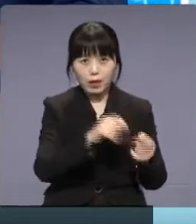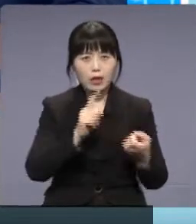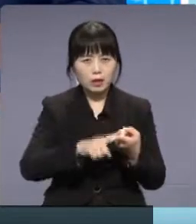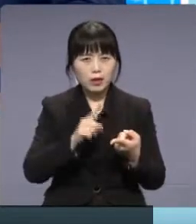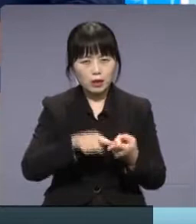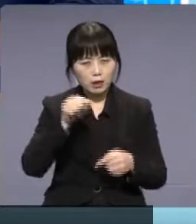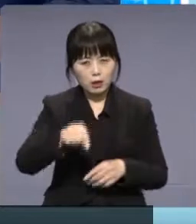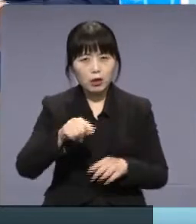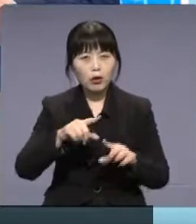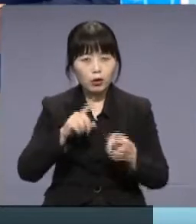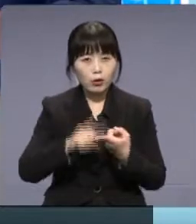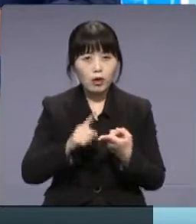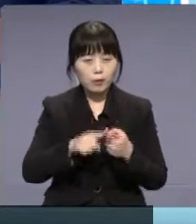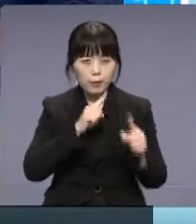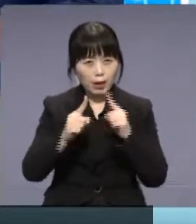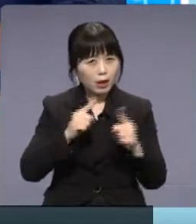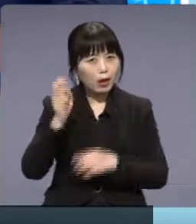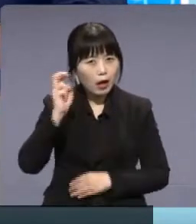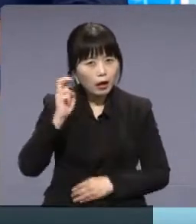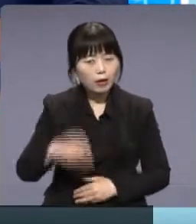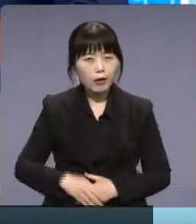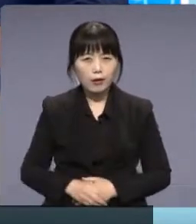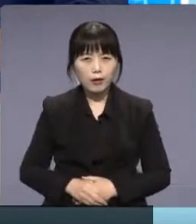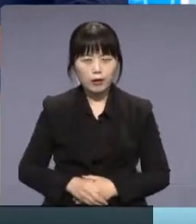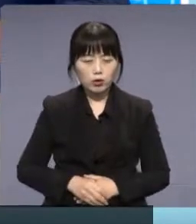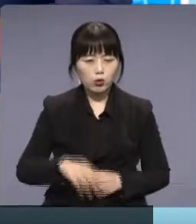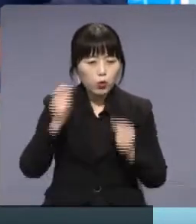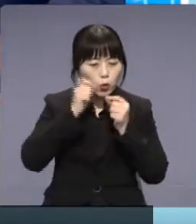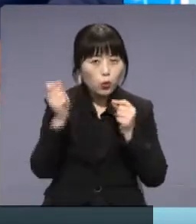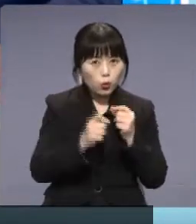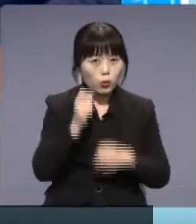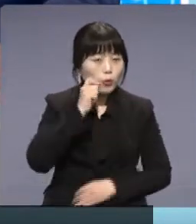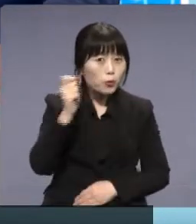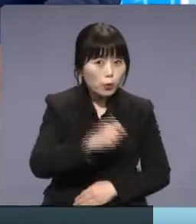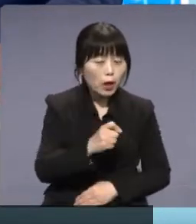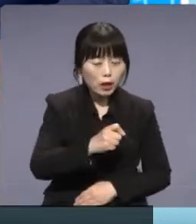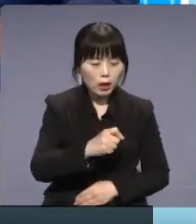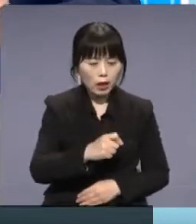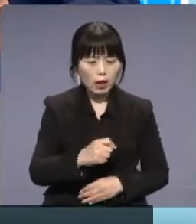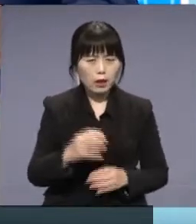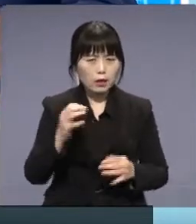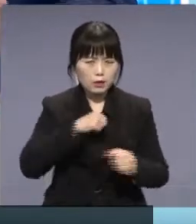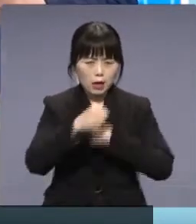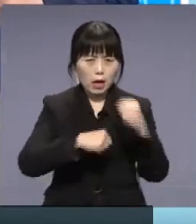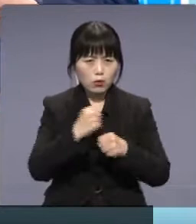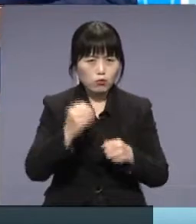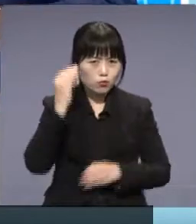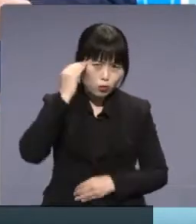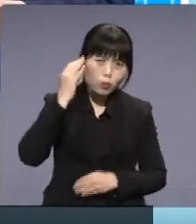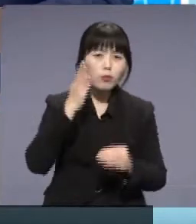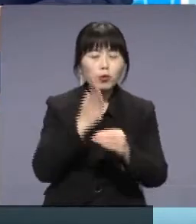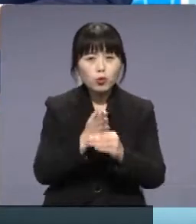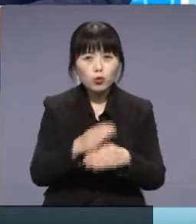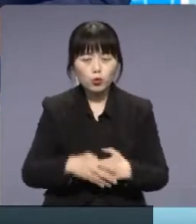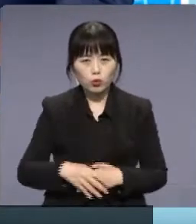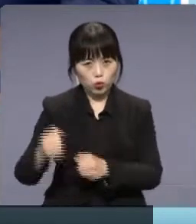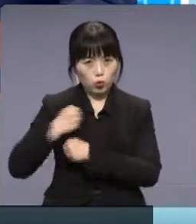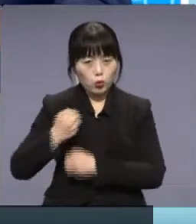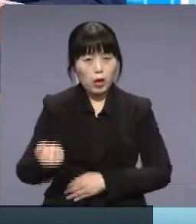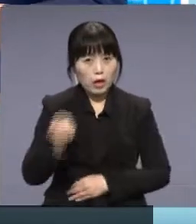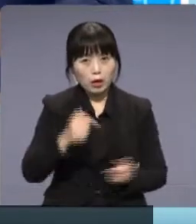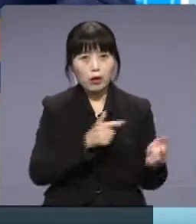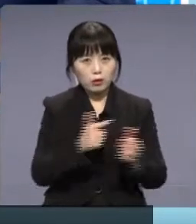아닌가. 왜냐하면 이게 우크라이나 국민의 자유는 침해되고 있잖아요. 이런 식으로 이게 자유라는 게 기아 빈곤, 공권력, 군사력